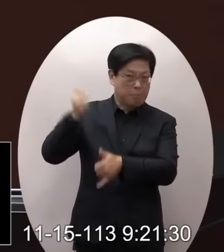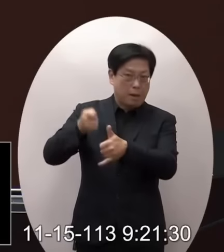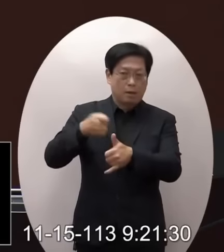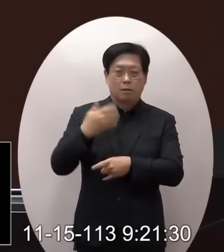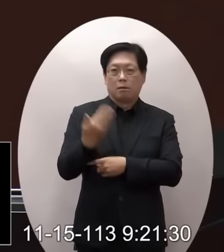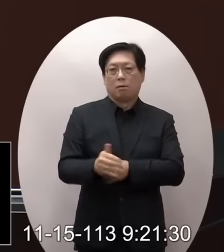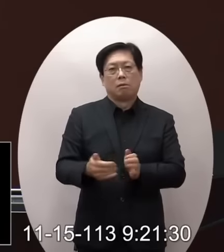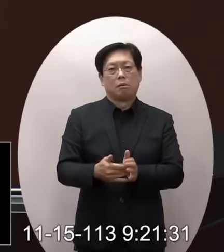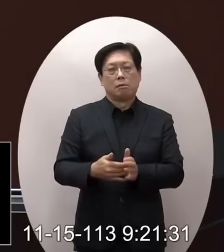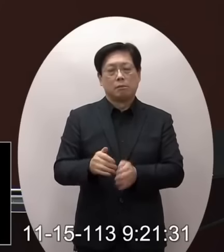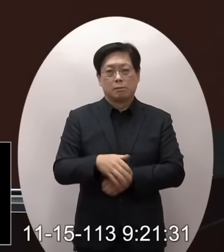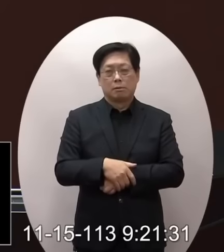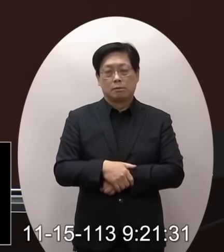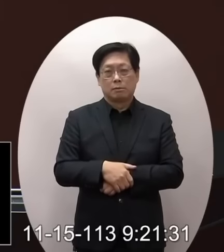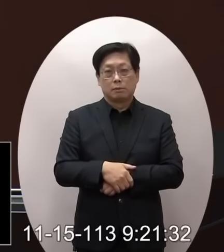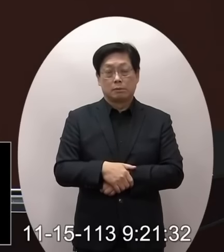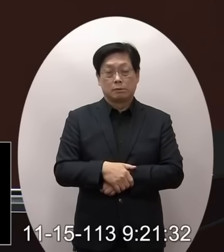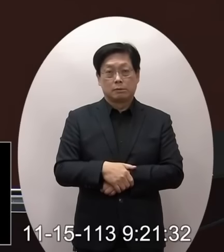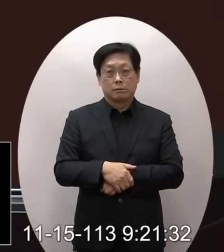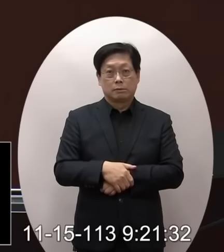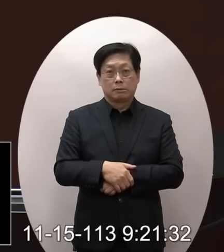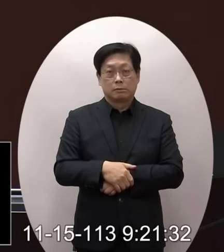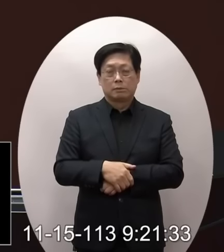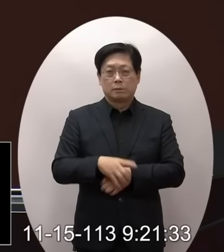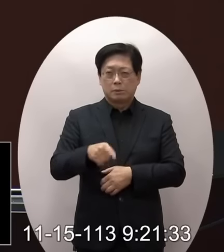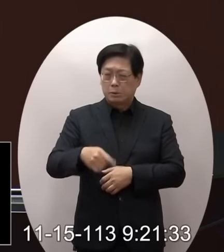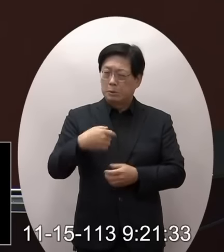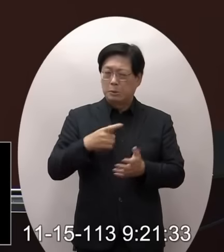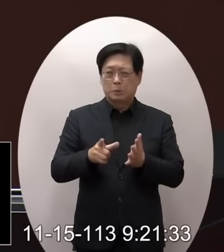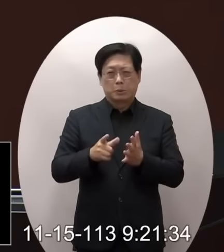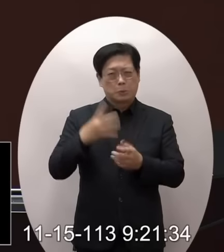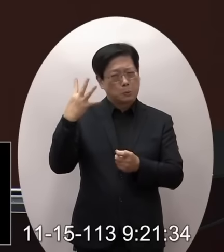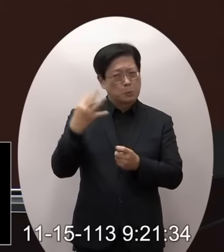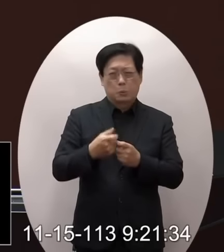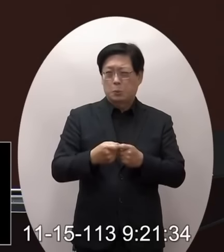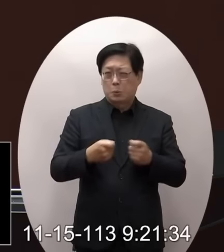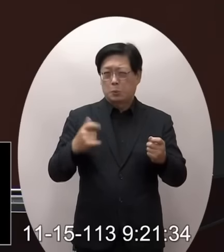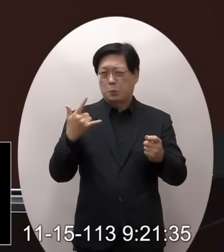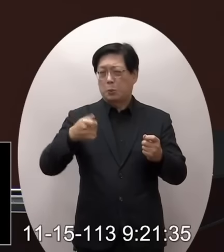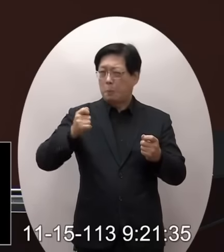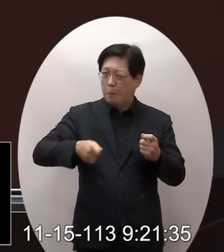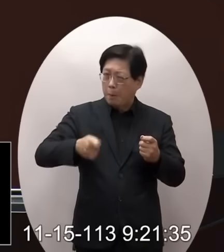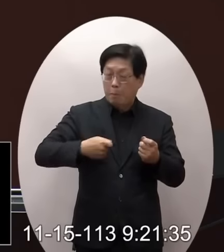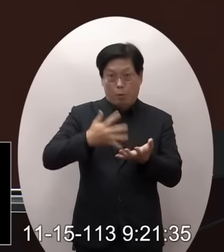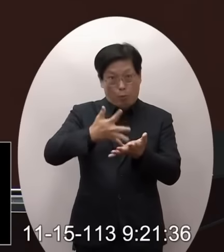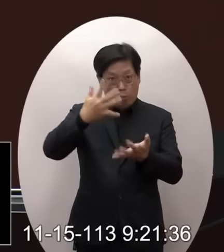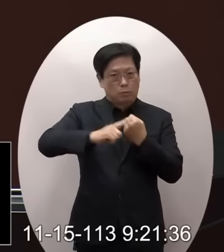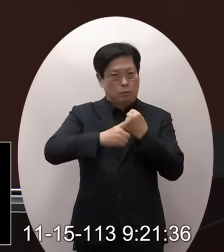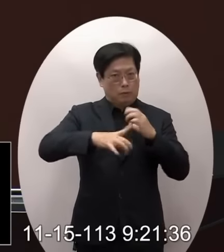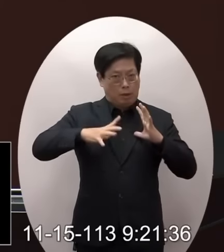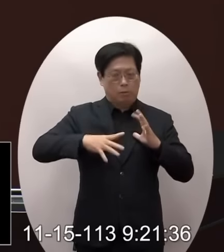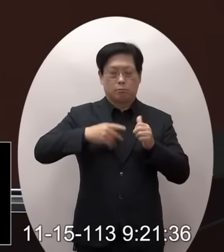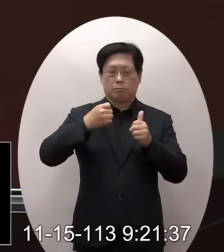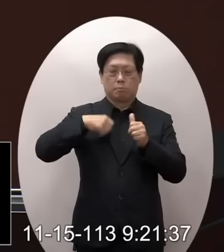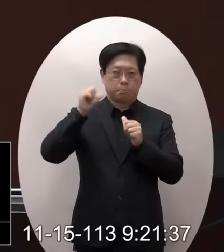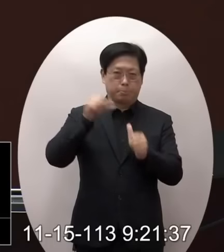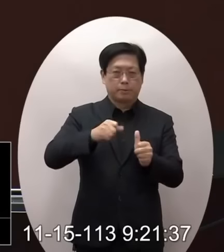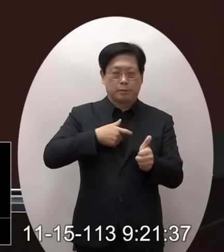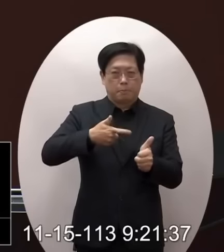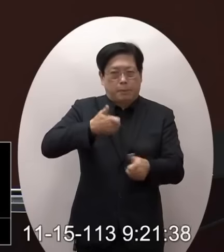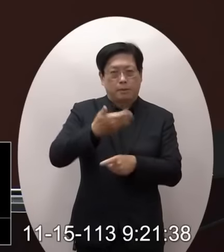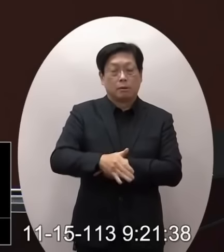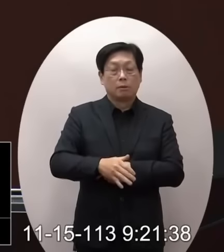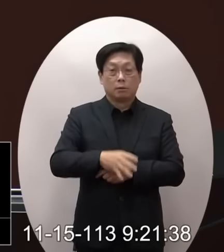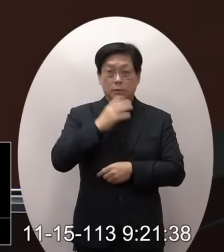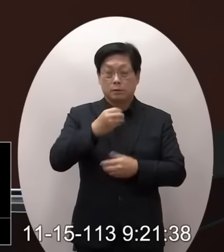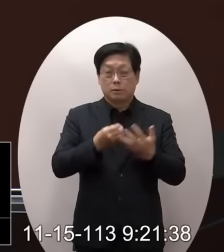亡。经过长多年的审判，有5次法官都判死刑，然后更试审